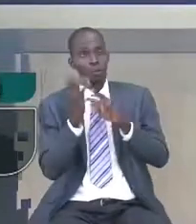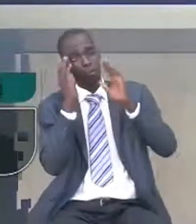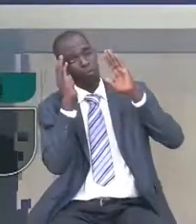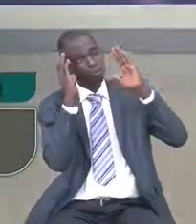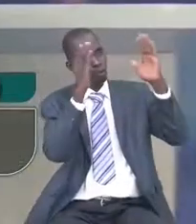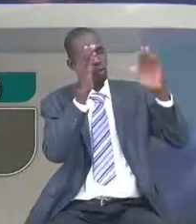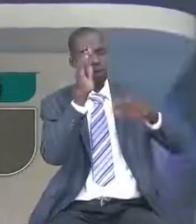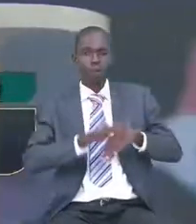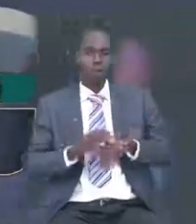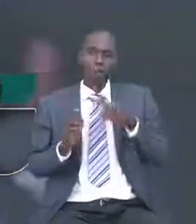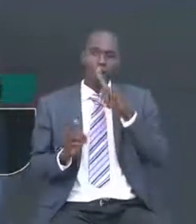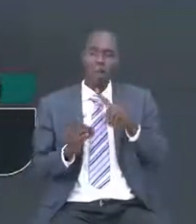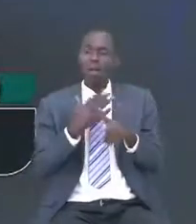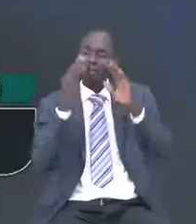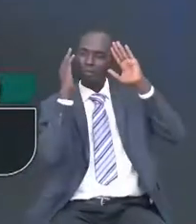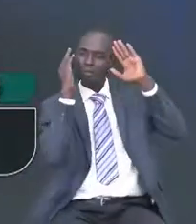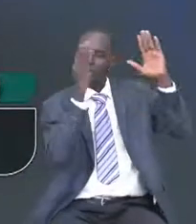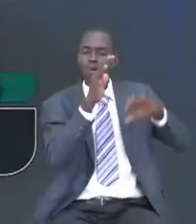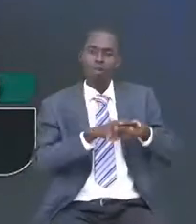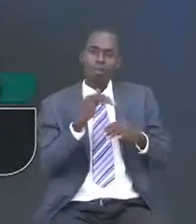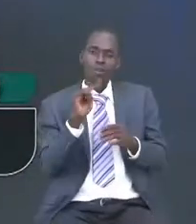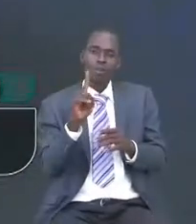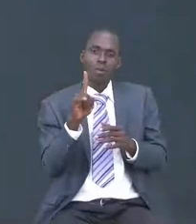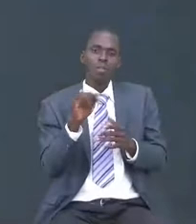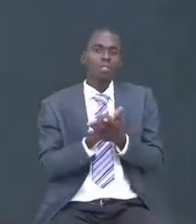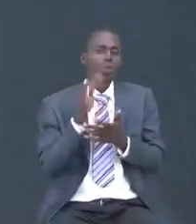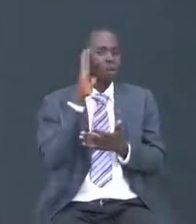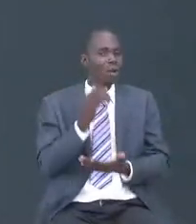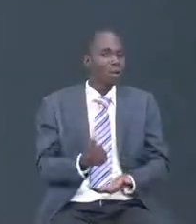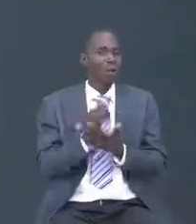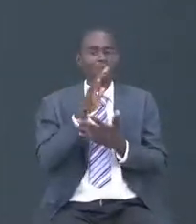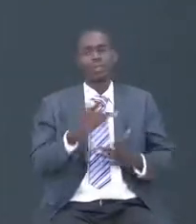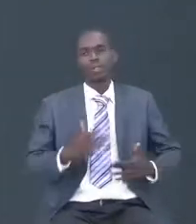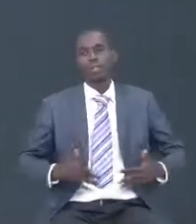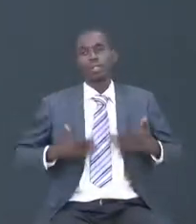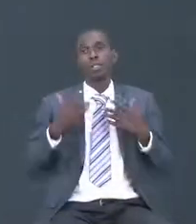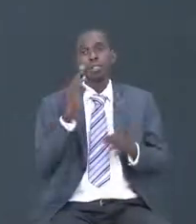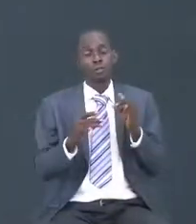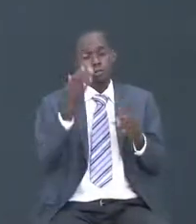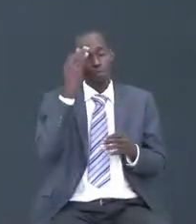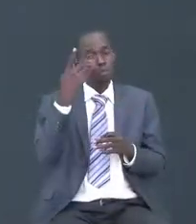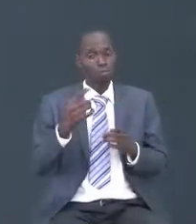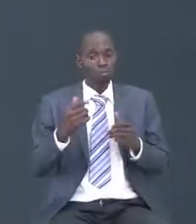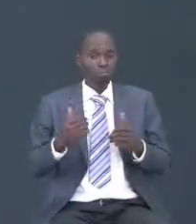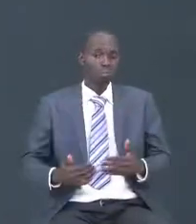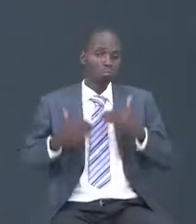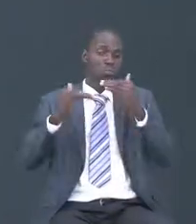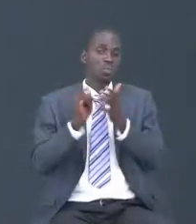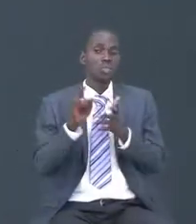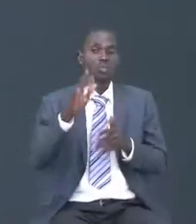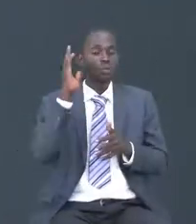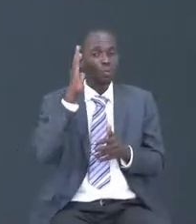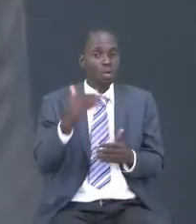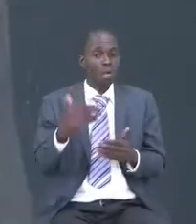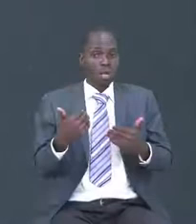Et si tu regardes quelque chose, c'est là où ta direction sera axée. La promotion que tu veux avoir, ce que tu